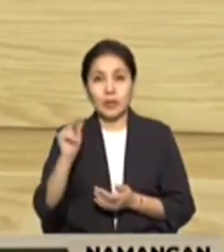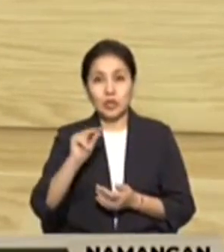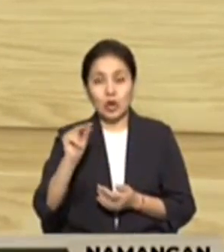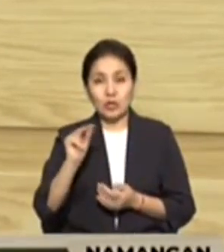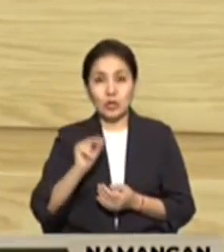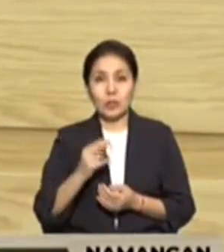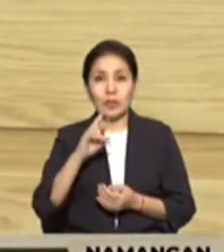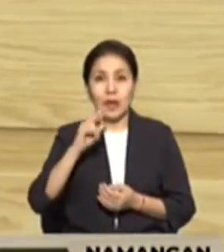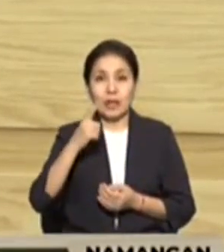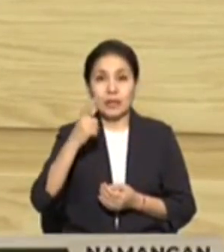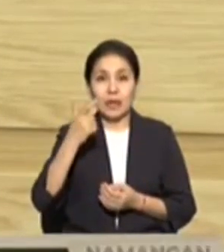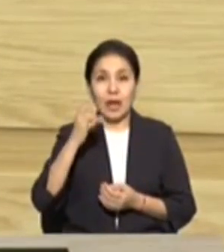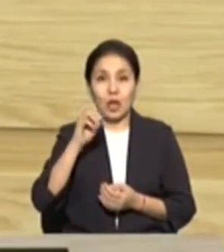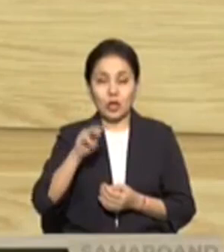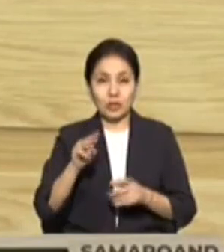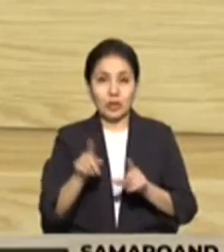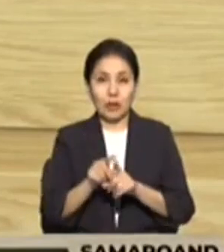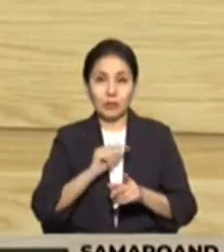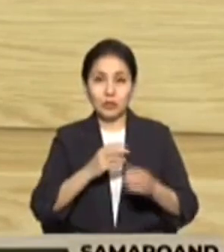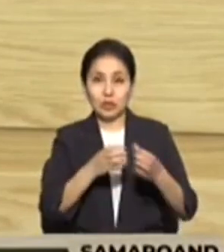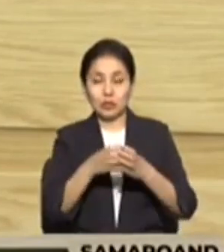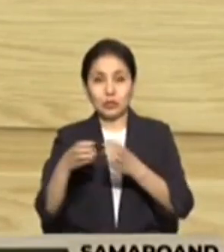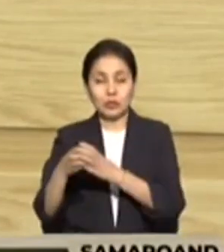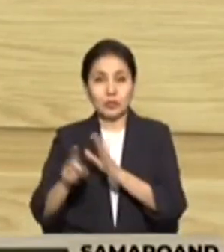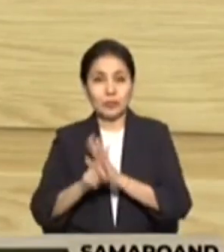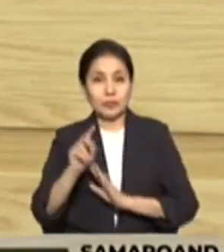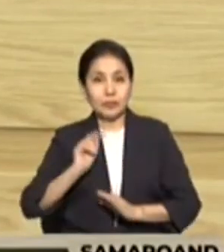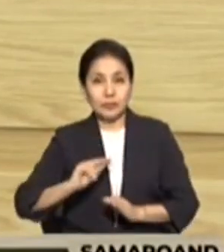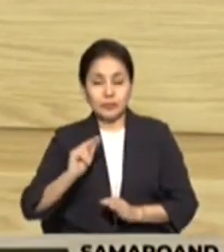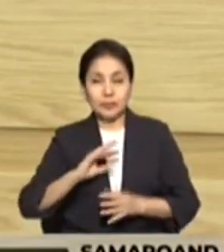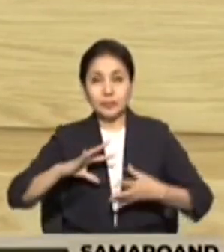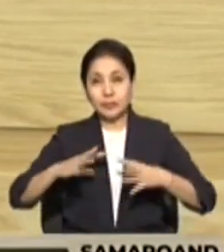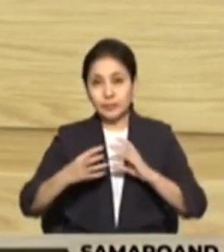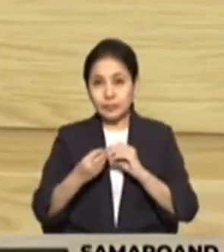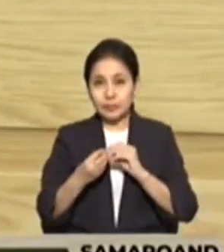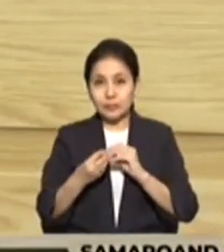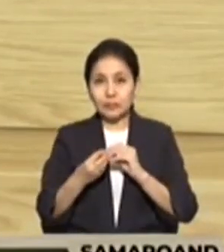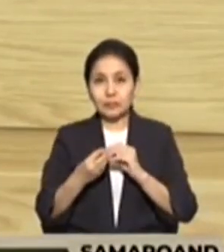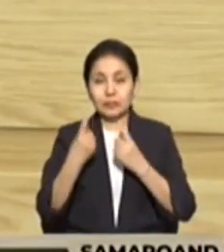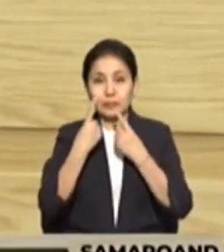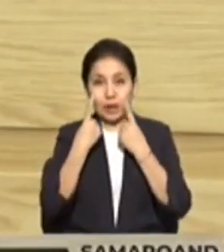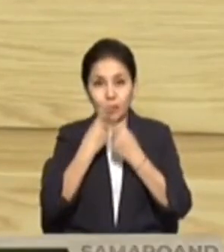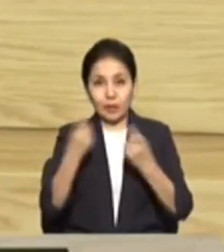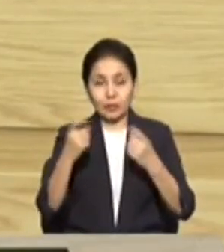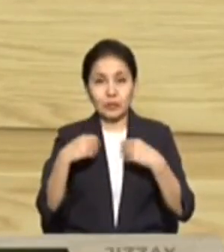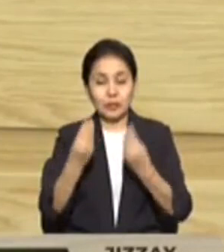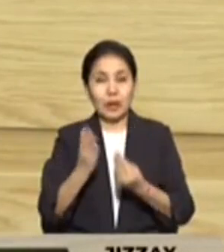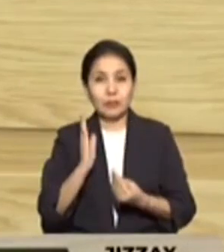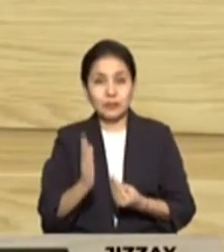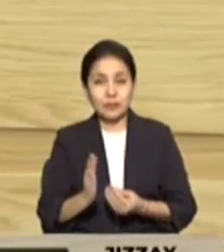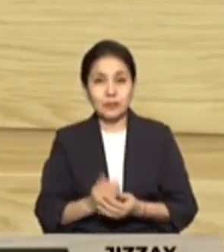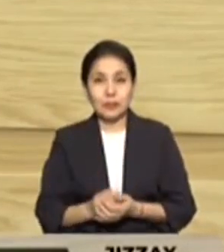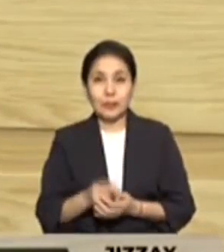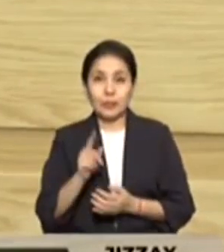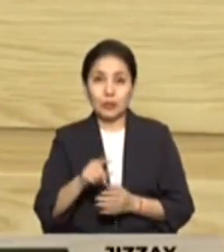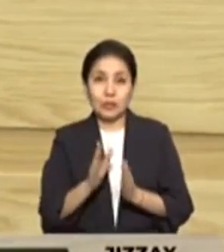Chilonzor, Yangi hayot tumanlarida ish guruhlarimiz hammasini tashlaganmiz hozir. Natijasi bo'yicha axborotini beramiz, natijasi bo'yicha